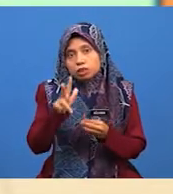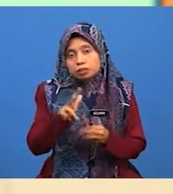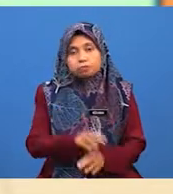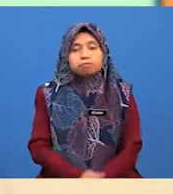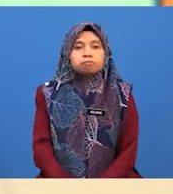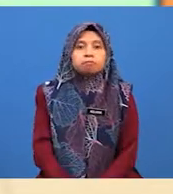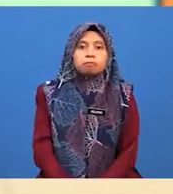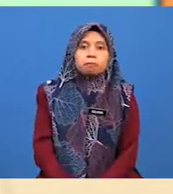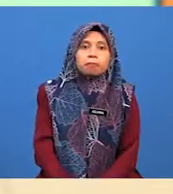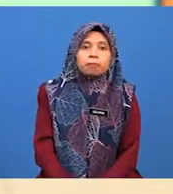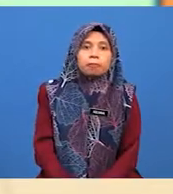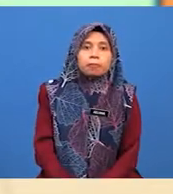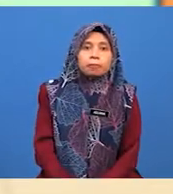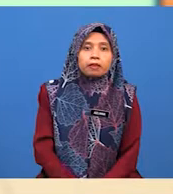pula.